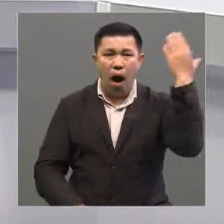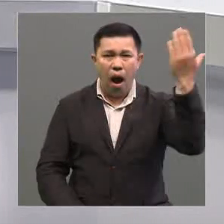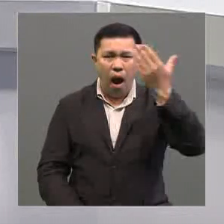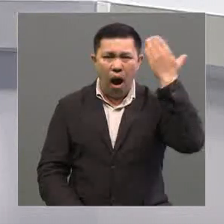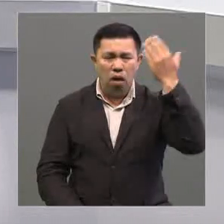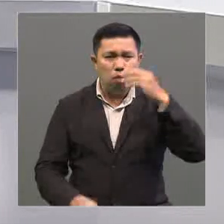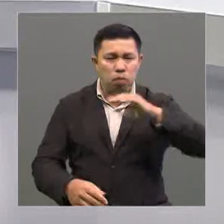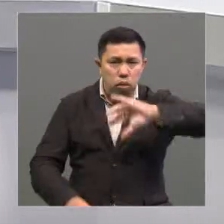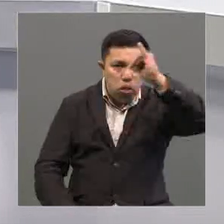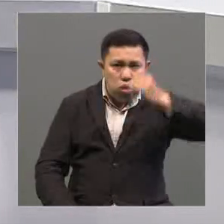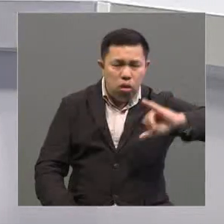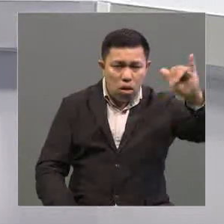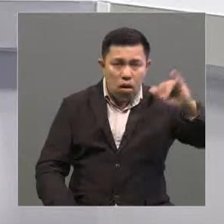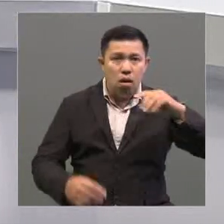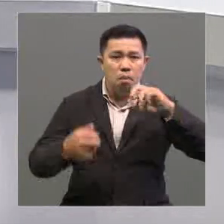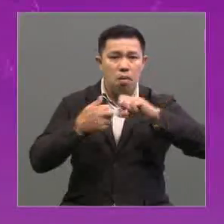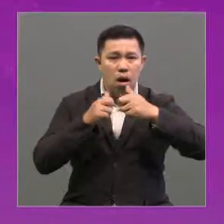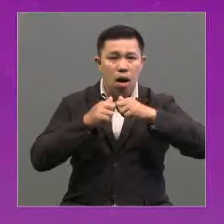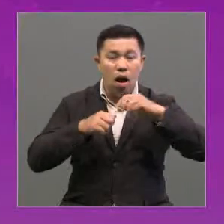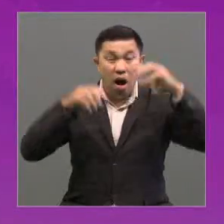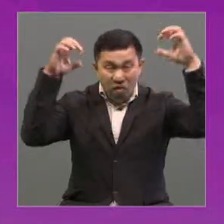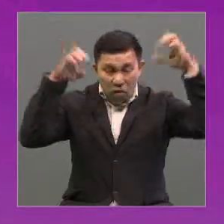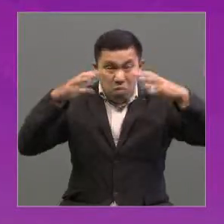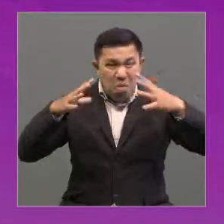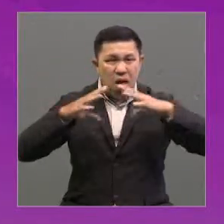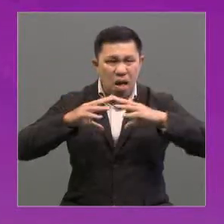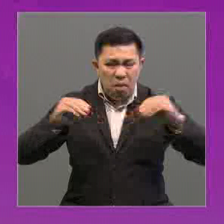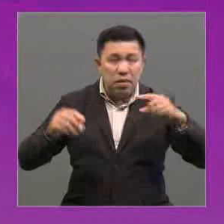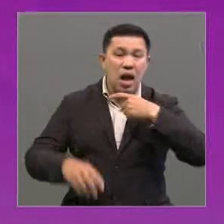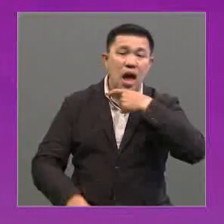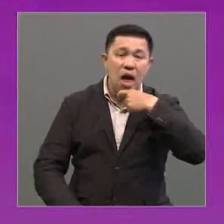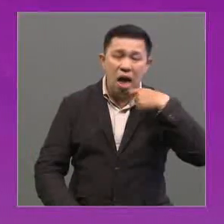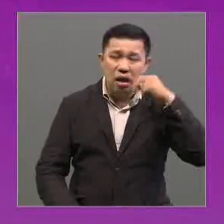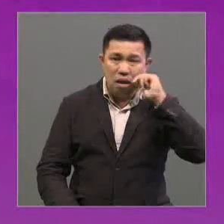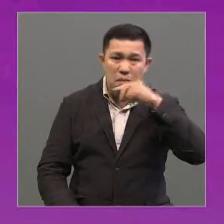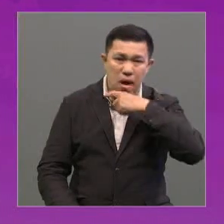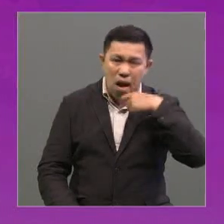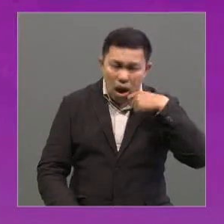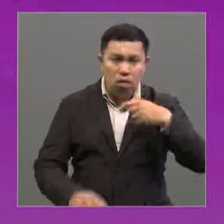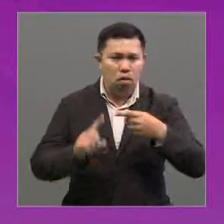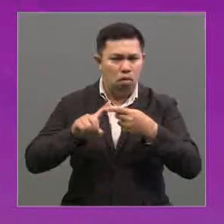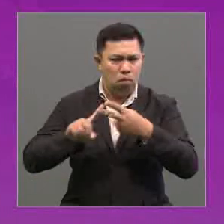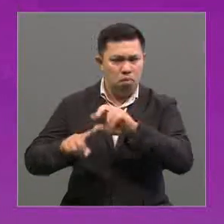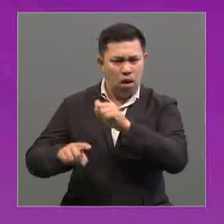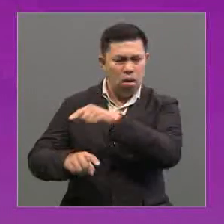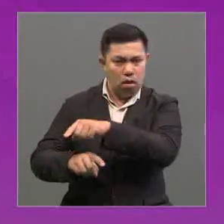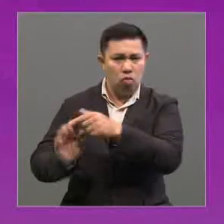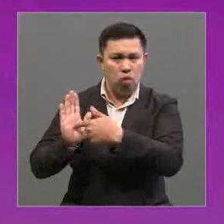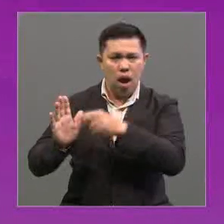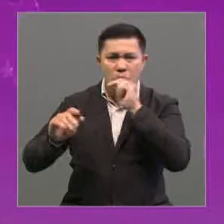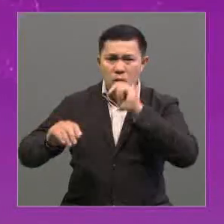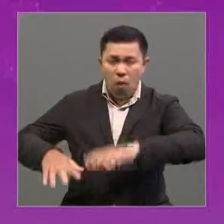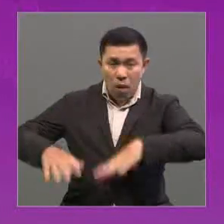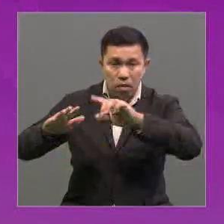อากาศที่มันแปรปรวนจากเอวนีโญทำอะไรฝนไม่ตกน้ำมันก็แล้งนะคะหรือว่าบางพื้นที่เนี่ยประสบปัญหาน้ำท่วมดิฉันยกตัวอย่าง